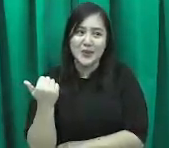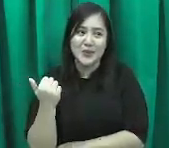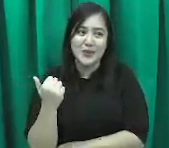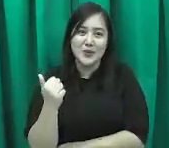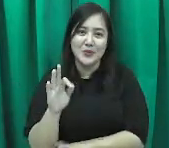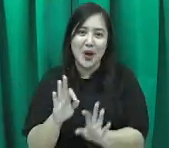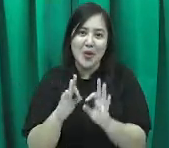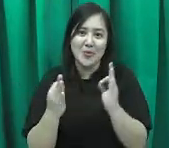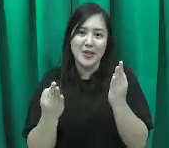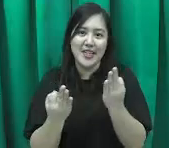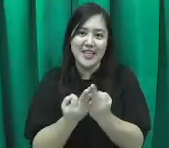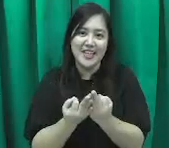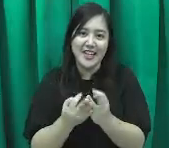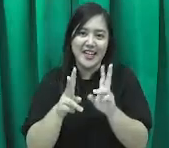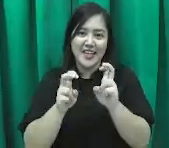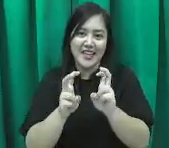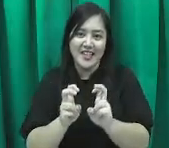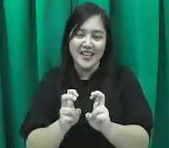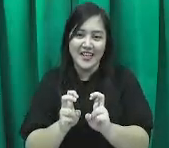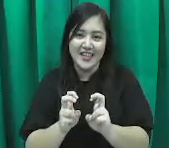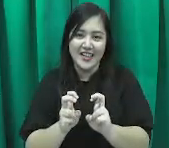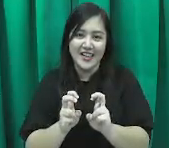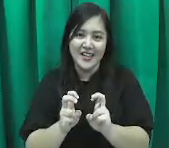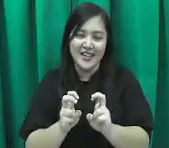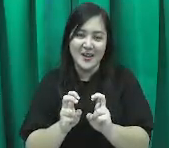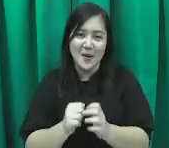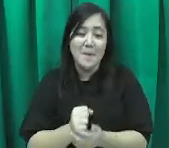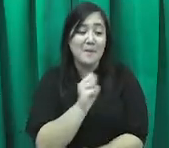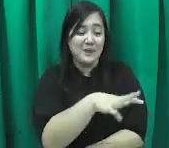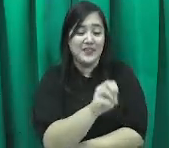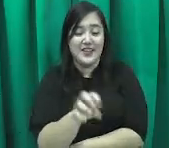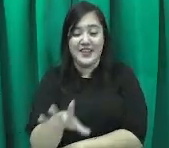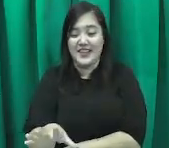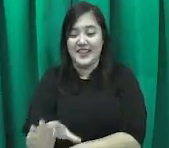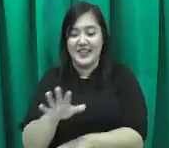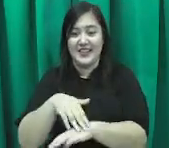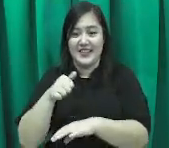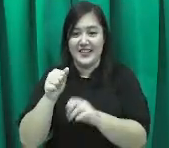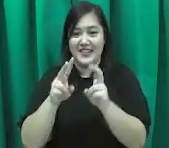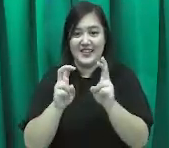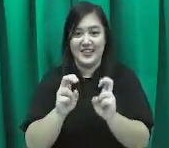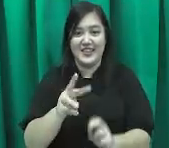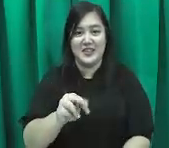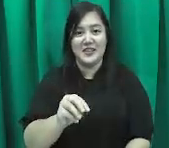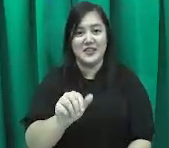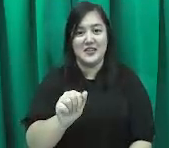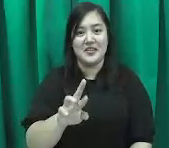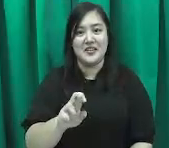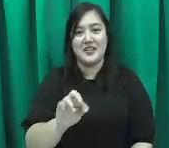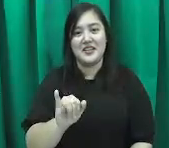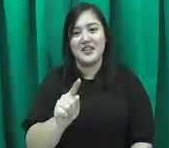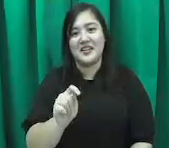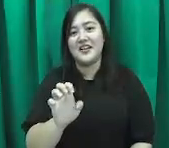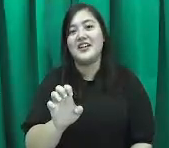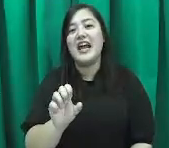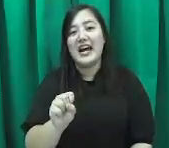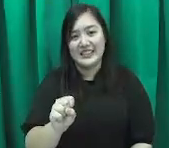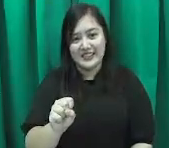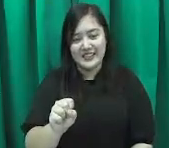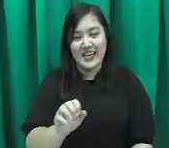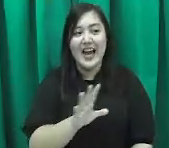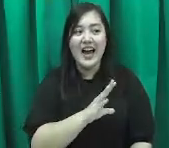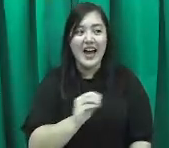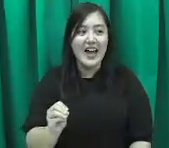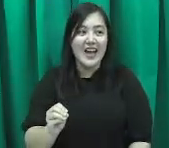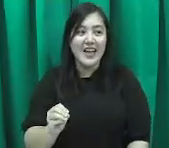mga niya. Mga bago yan. Si Martes saka si Tolitz na lang, andyan na eh. Ayan. Ano yun? Parang hindi ko kilala